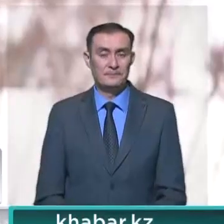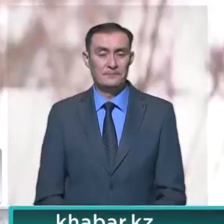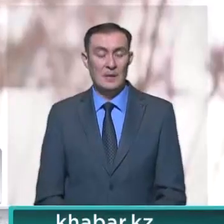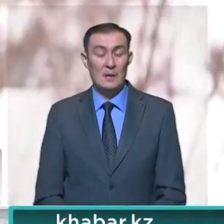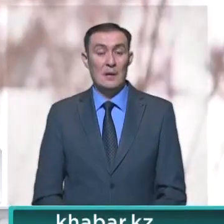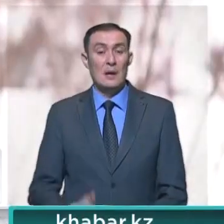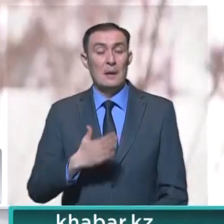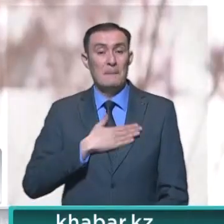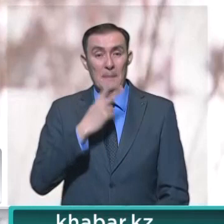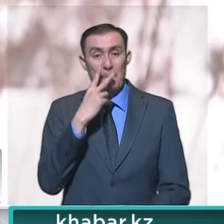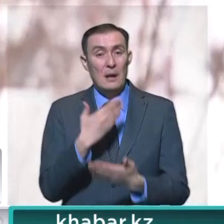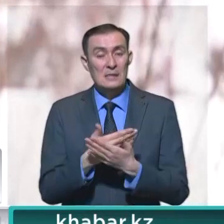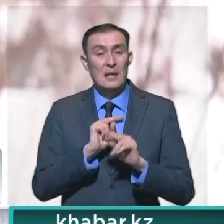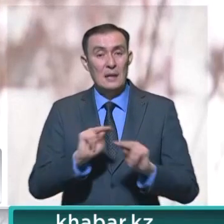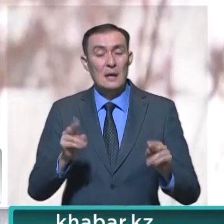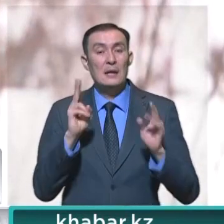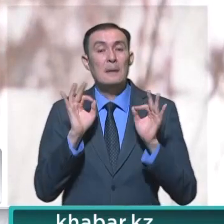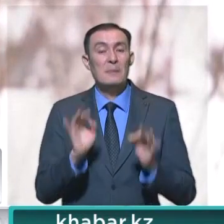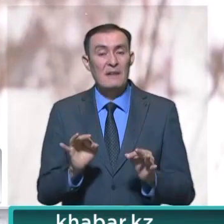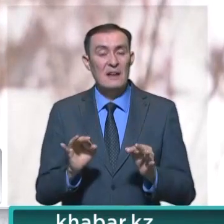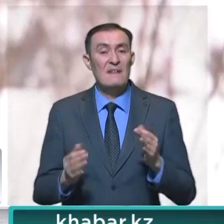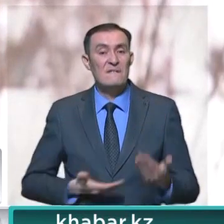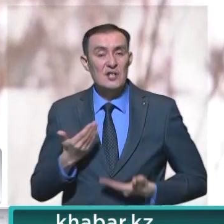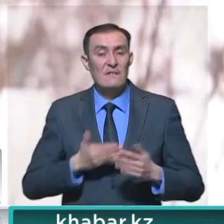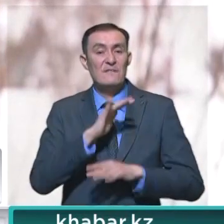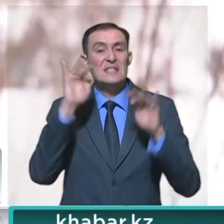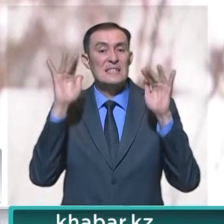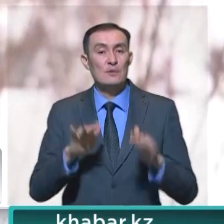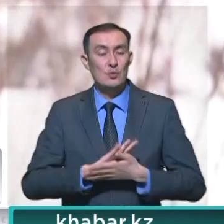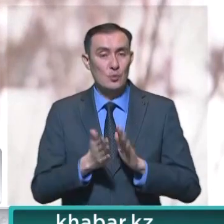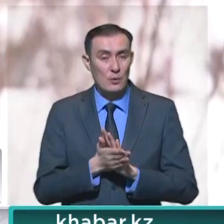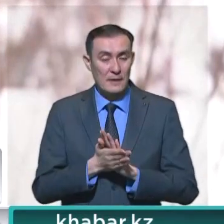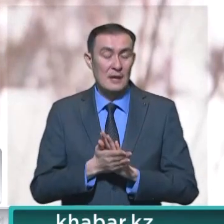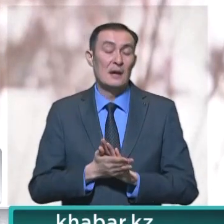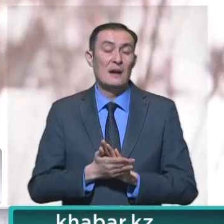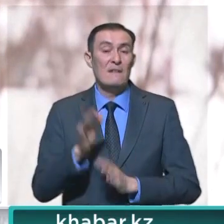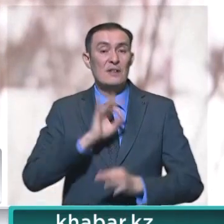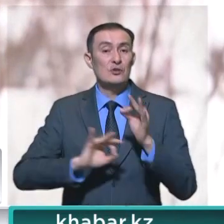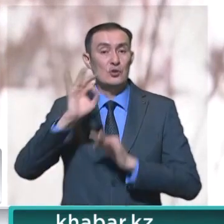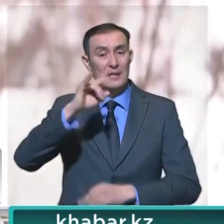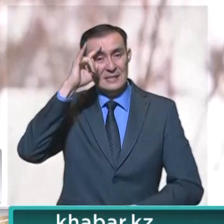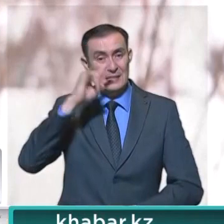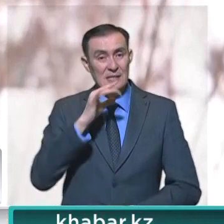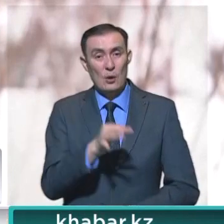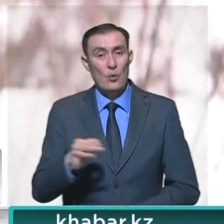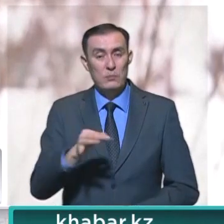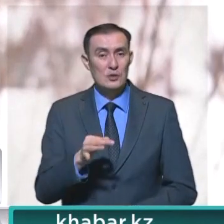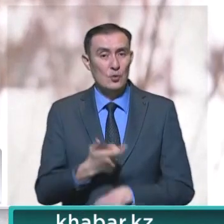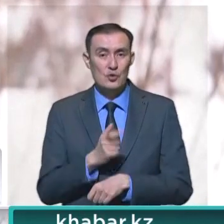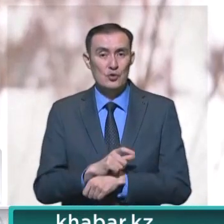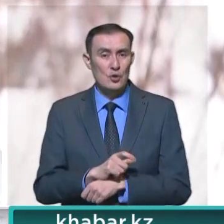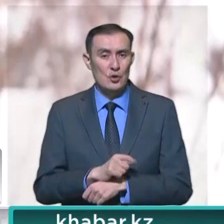Мы показали, как правильно себя вести, чтобы выжить в зимних условиях. Как известно, Восточный Казахстан отличается